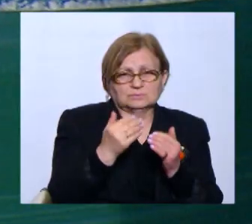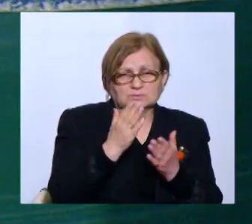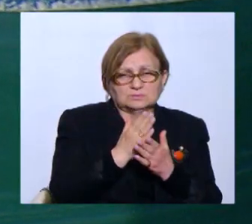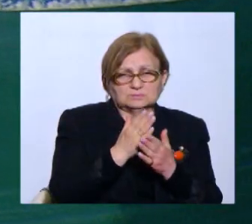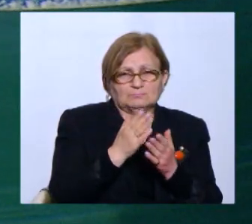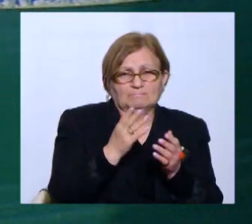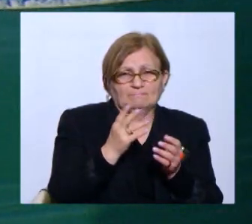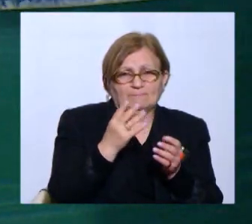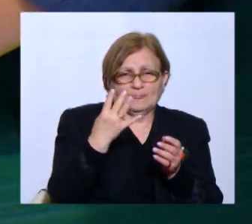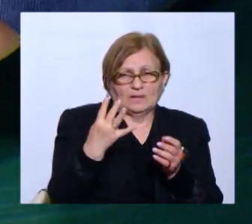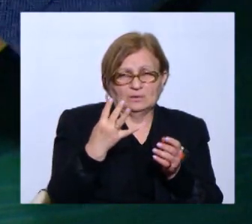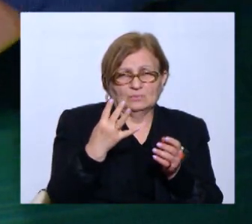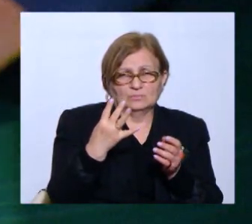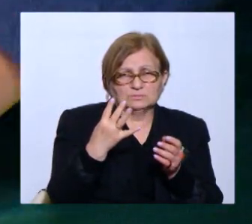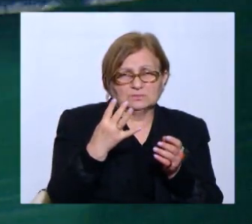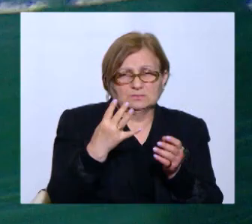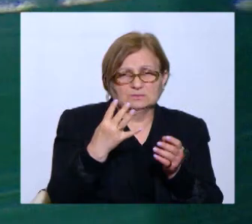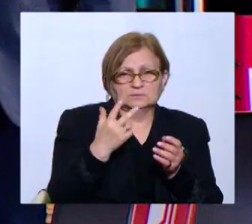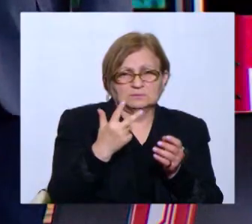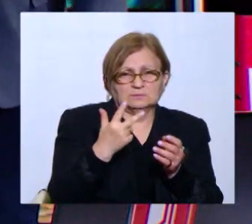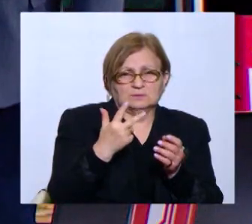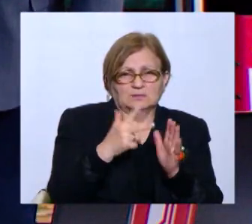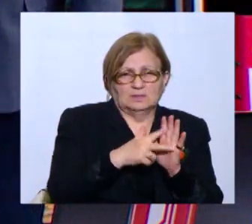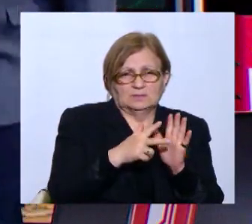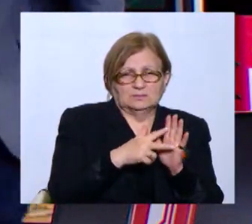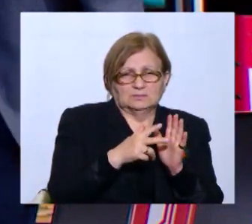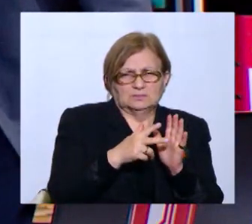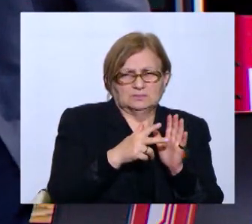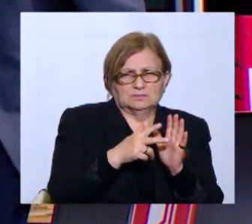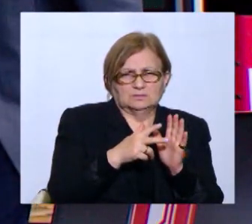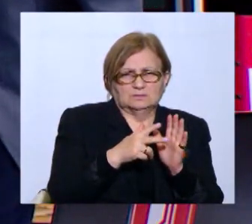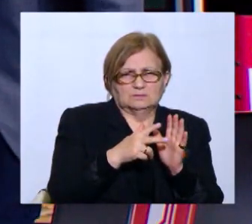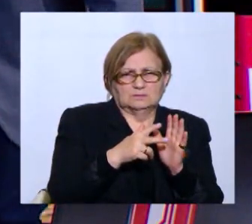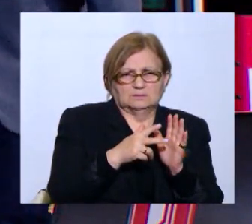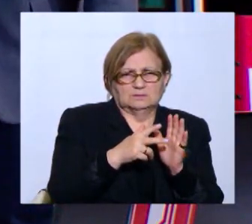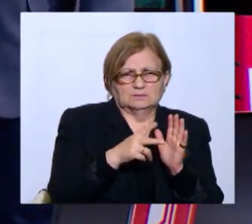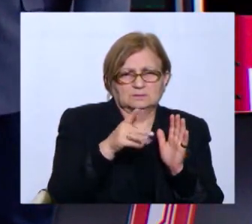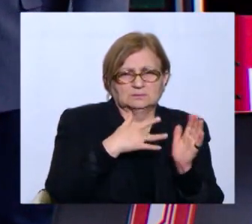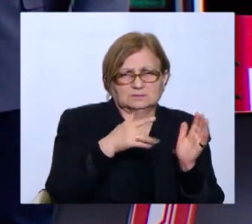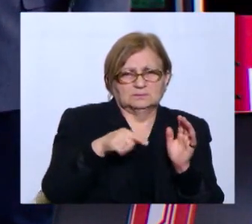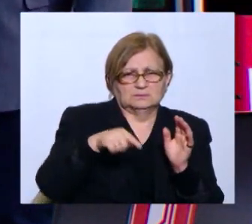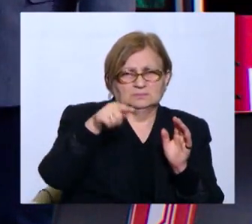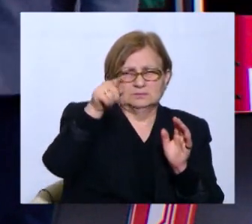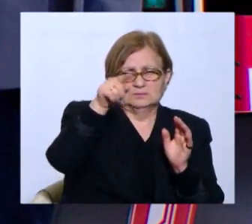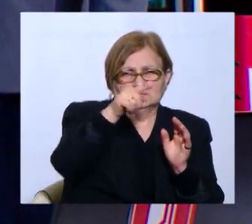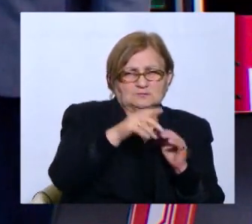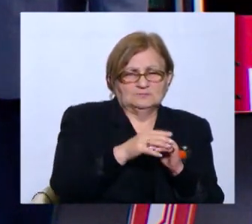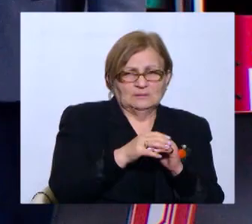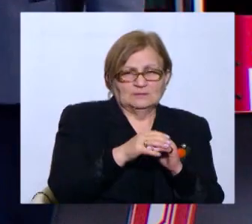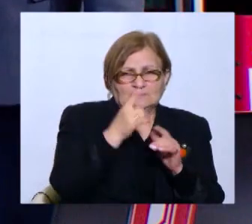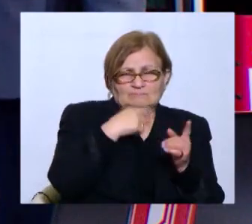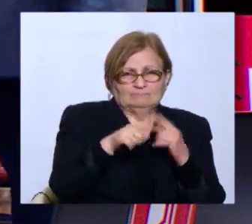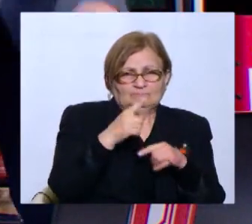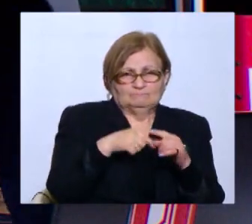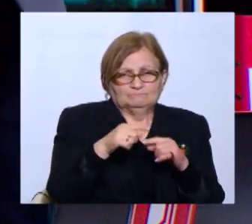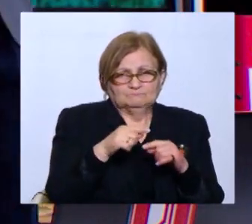2-ისთვის გვაქვს 4 და 3-ისთვის გვაქვს უკვე აი მოდით ავიდეთ რომ ზუსტად იყოს. ისევ და ისევ,